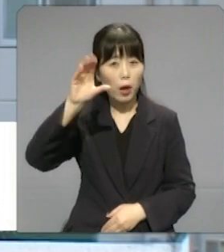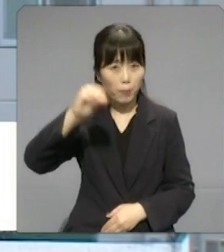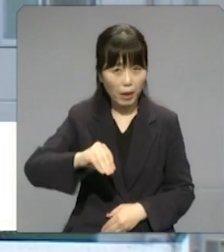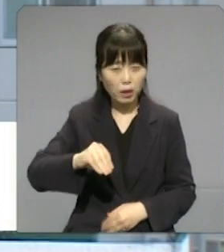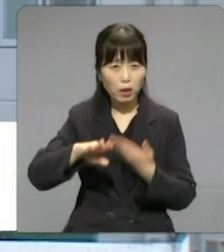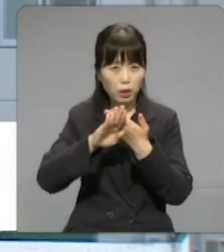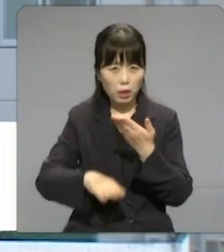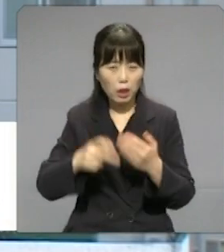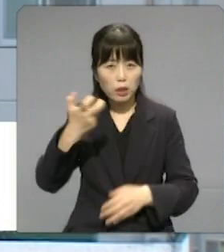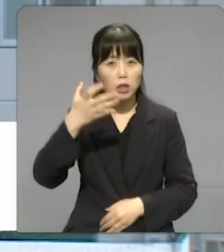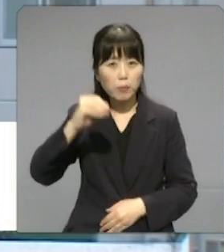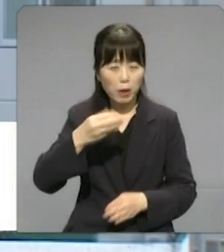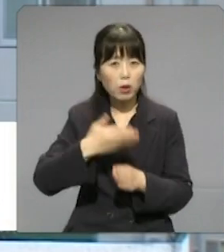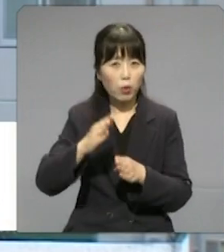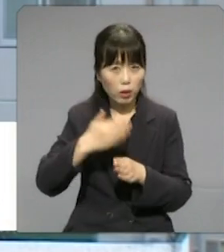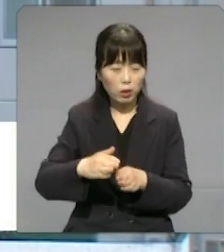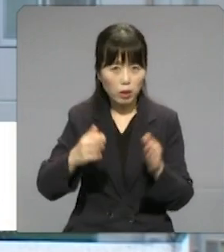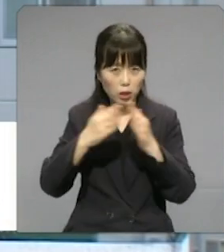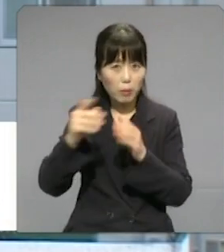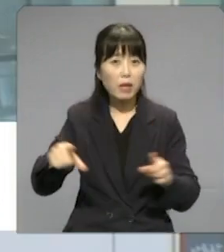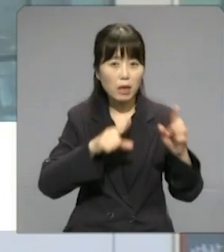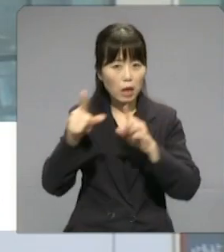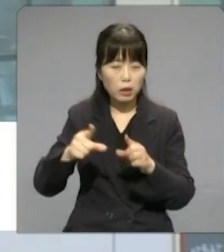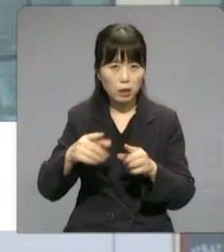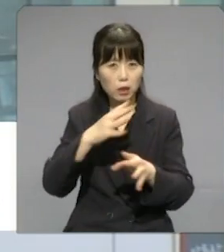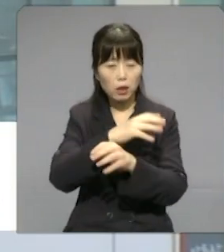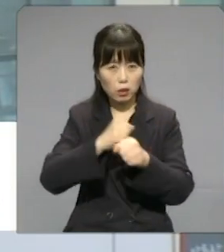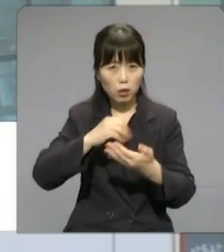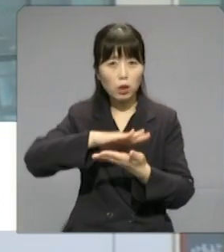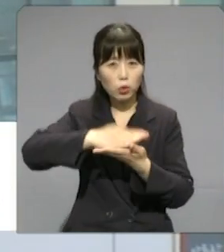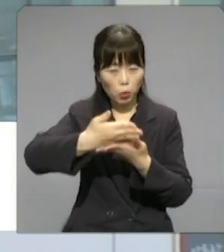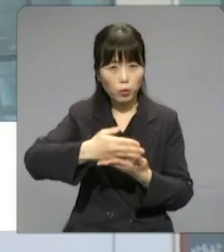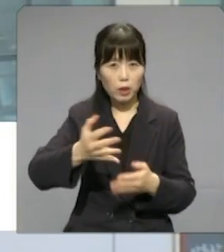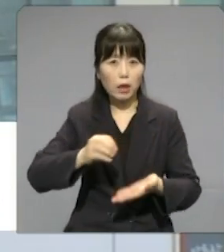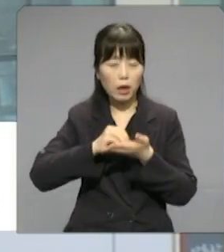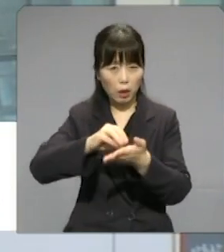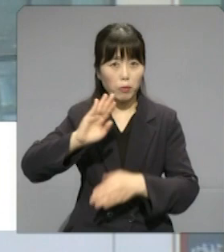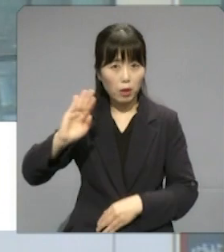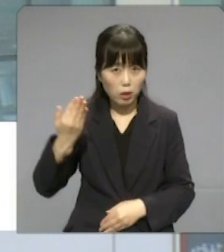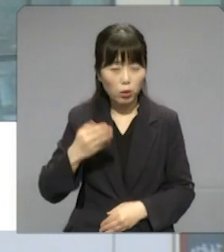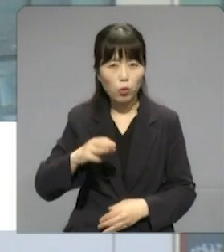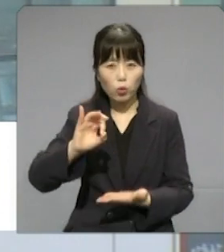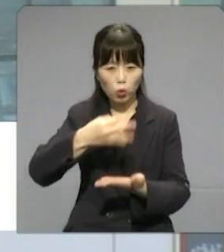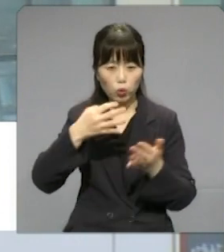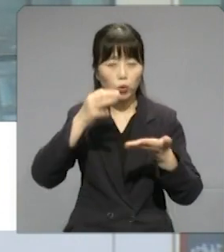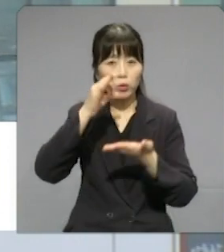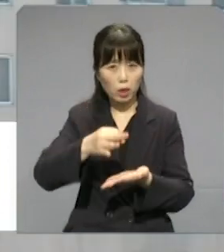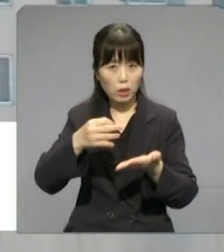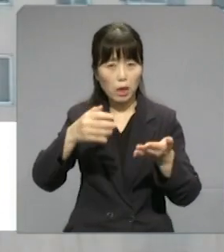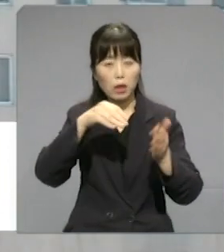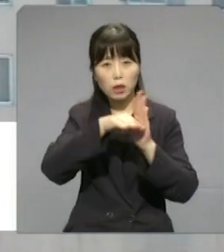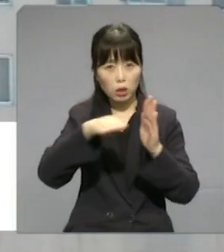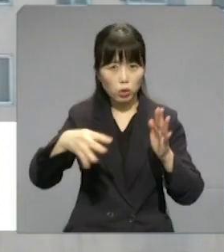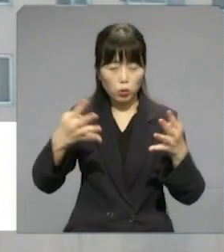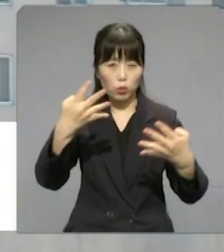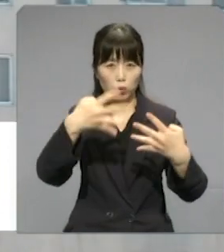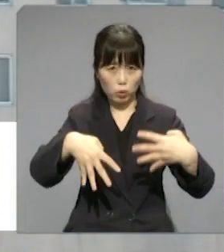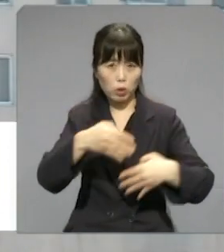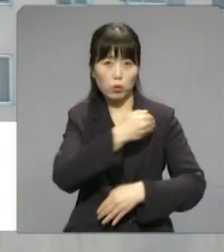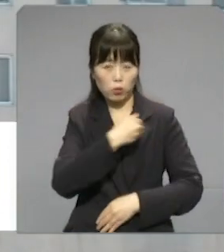월세 70만 원 이하인 주택에 거주하는 청약 통장 가입자 하며 소득과 재산 기준도 충족해야